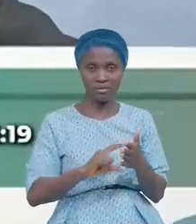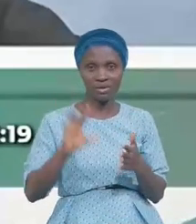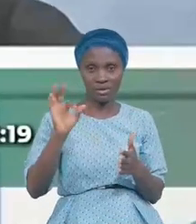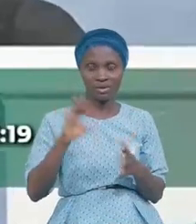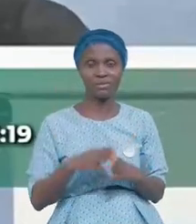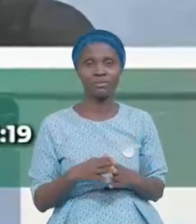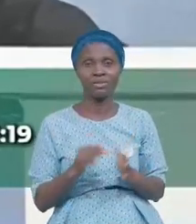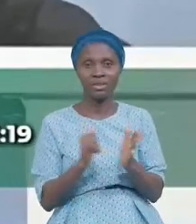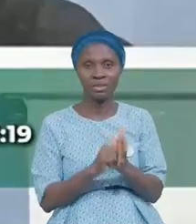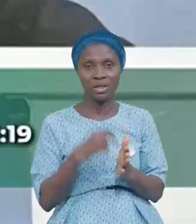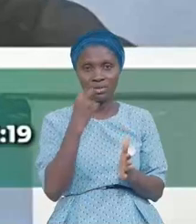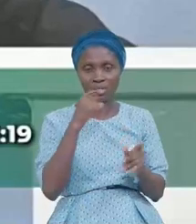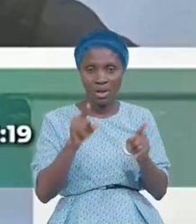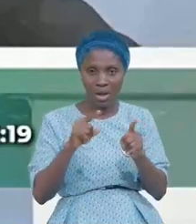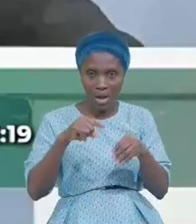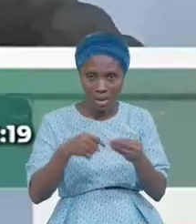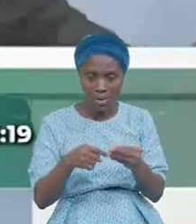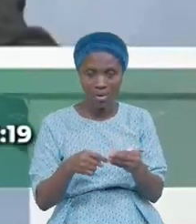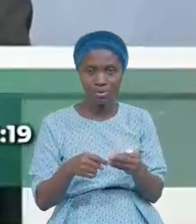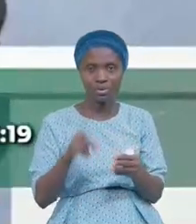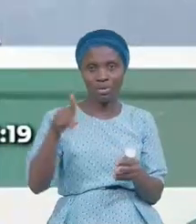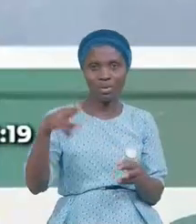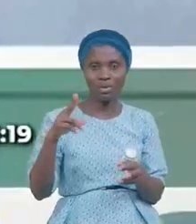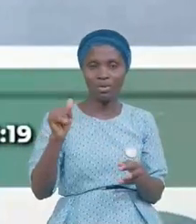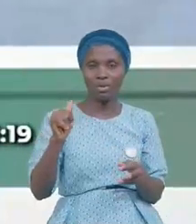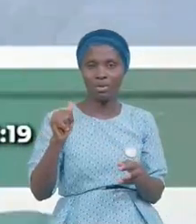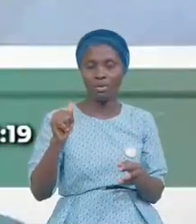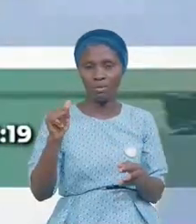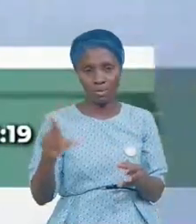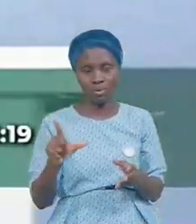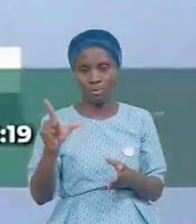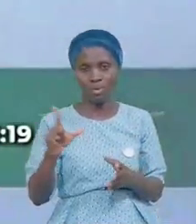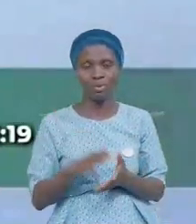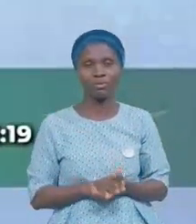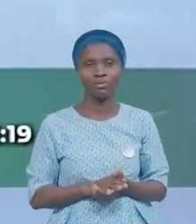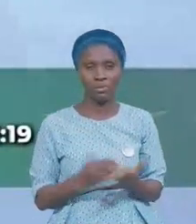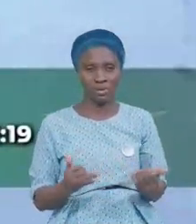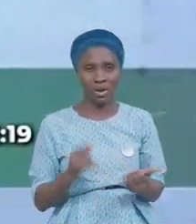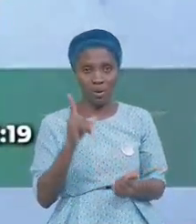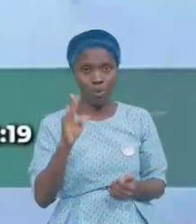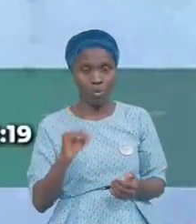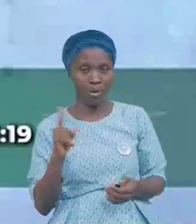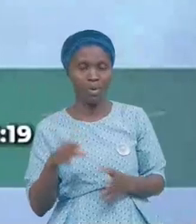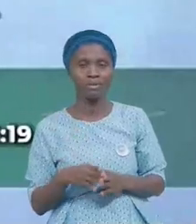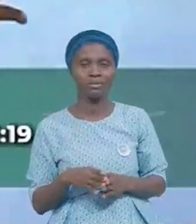Romains 15 parle de Paul. Prenez-les un à un. Moïse.